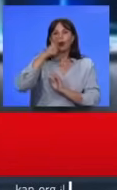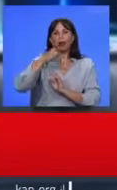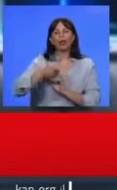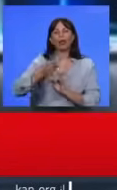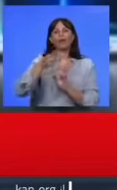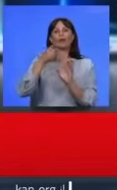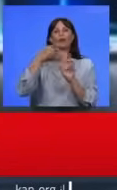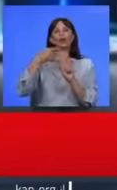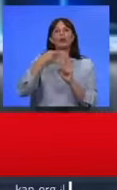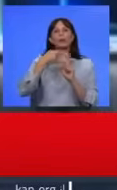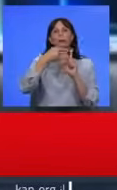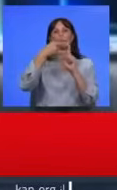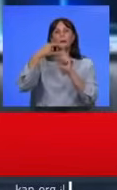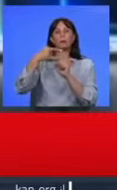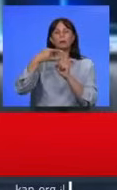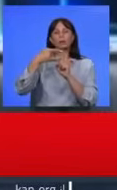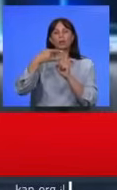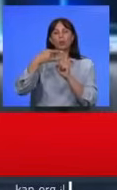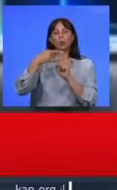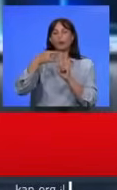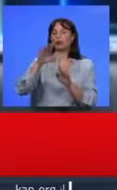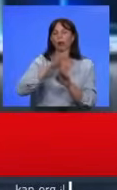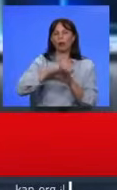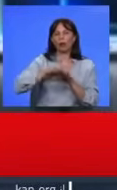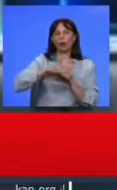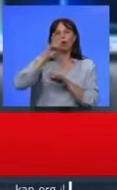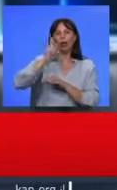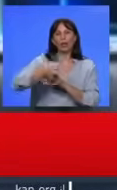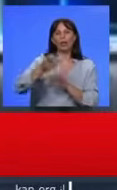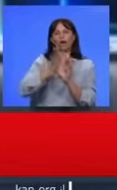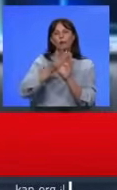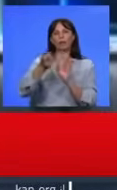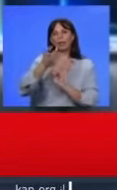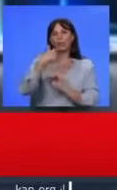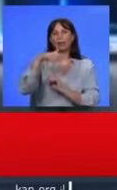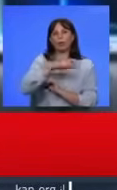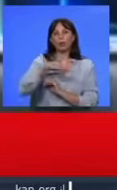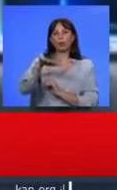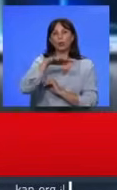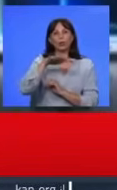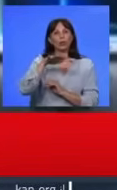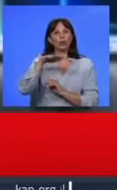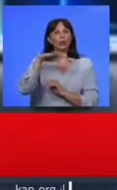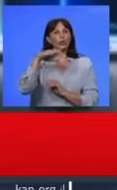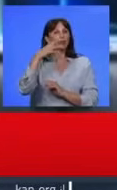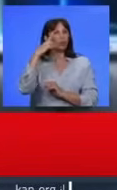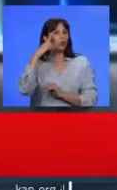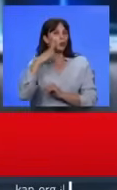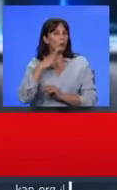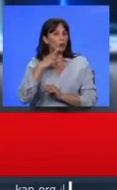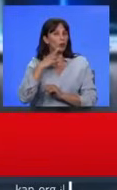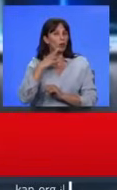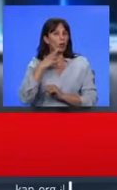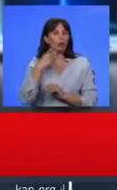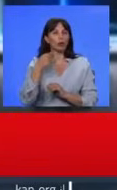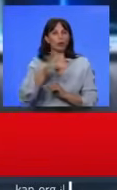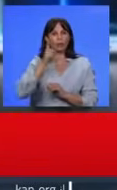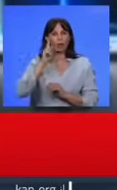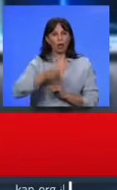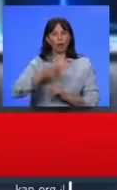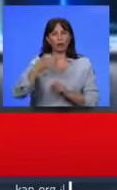פסיכיאטר מחוזי. אוקיי. וגם אם המשטרה טוענת, וזה חייב באירועים של עבירות פשע, זה חייב